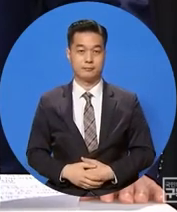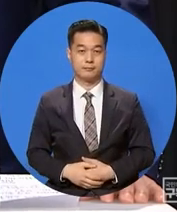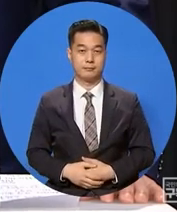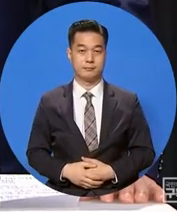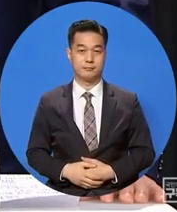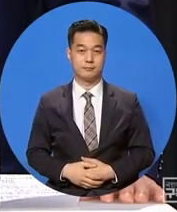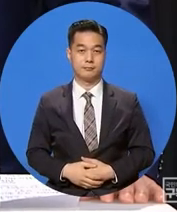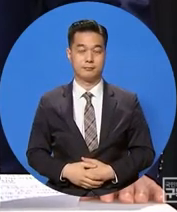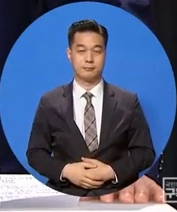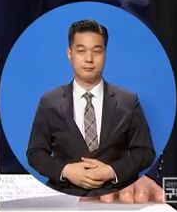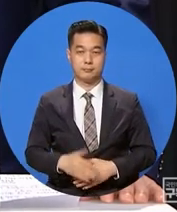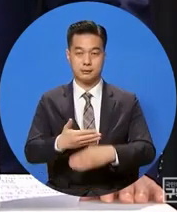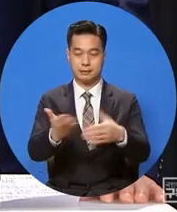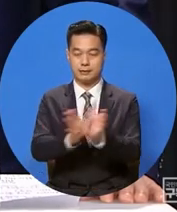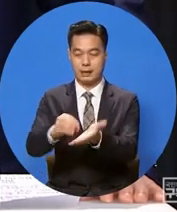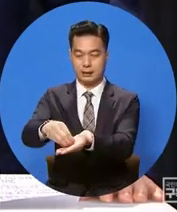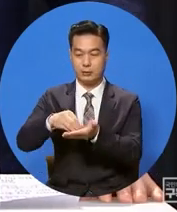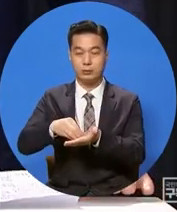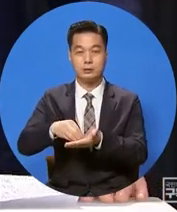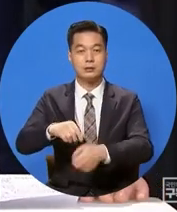네. 들어오신 지 얼마나 됐어요?